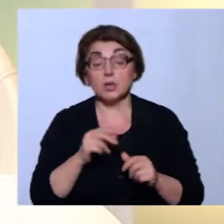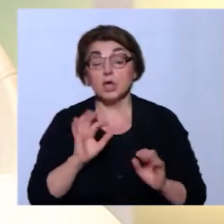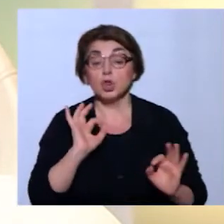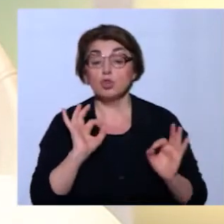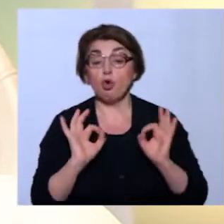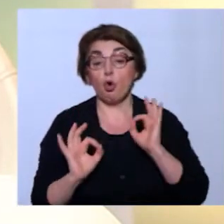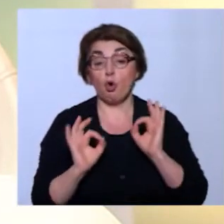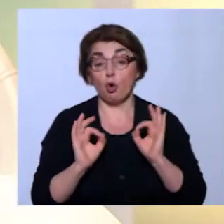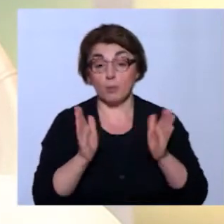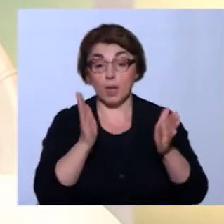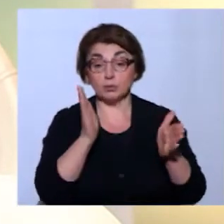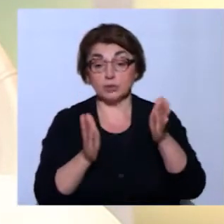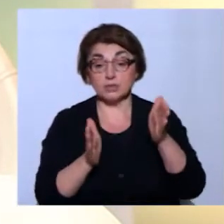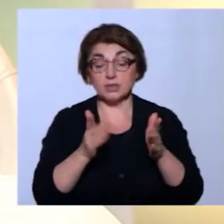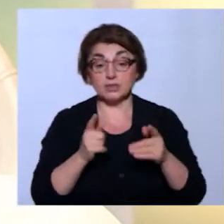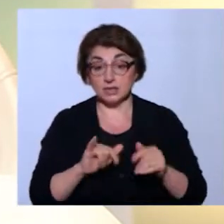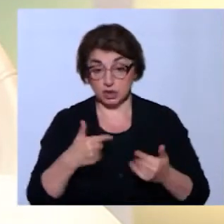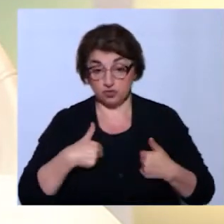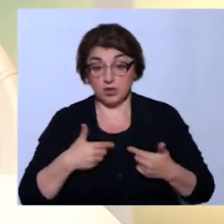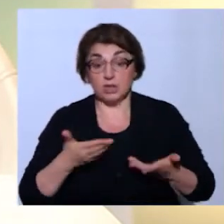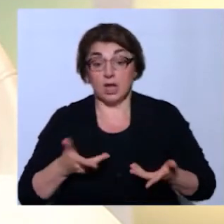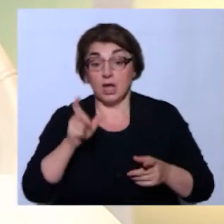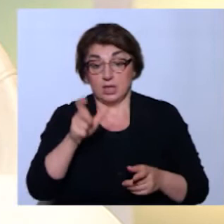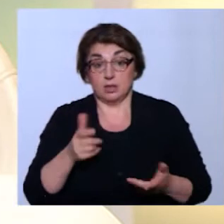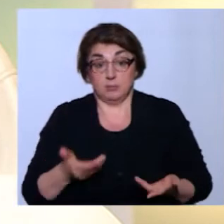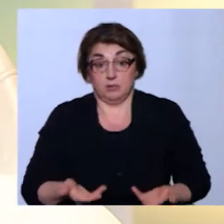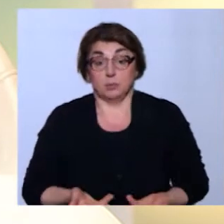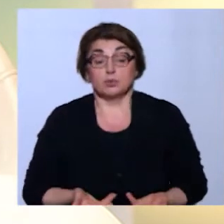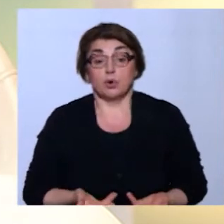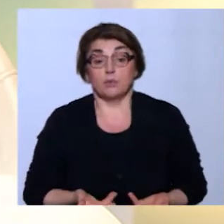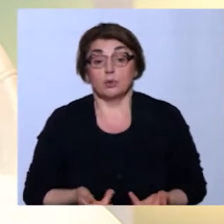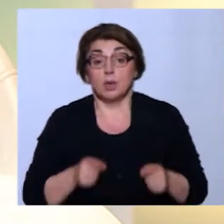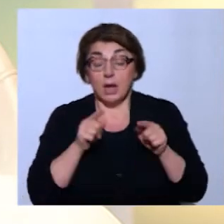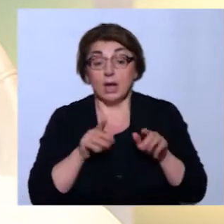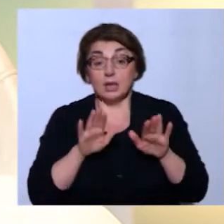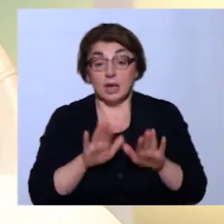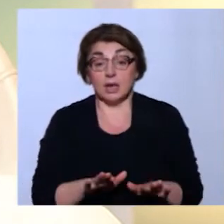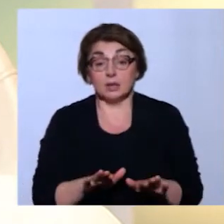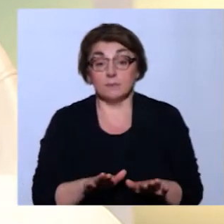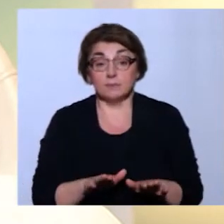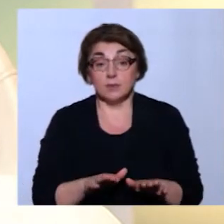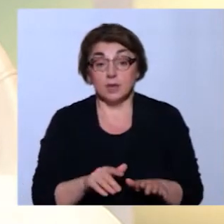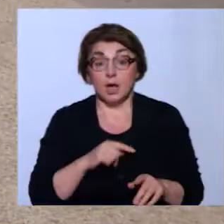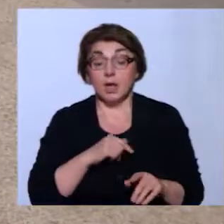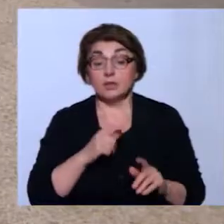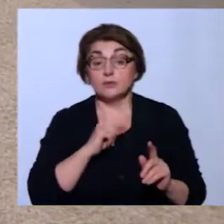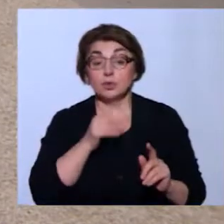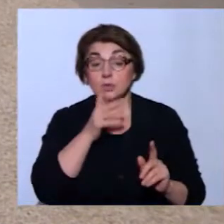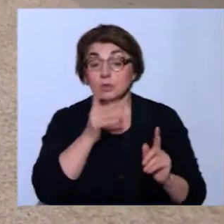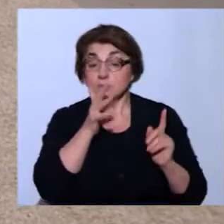ზომიერი სარტყელი, სადაც ჩვენს ცხოვრობთ. ჩვენ და აი აქ სეზონების